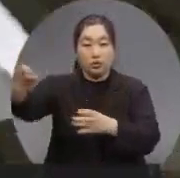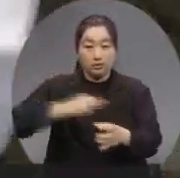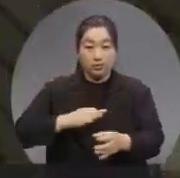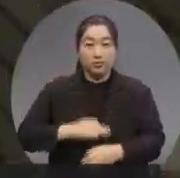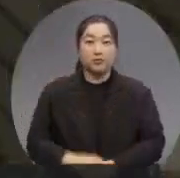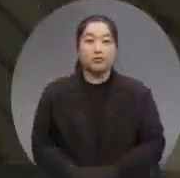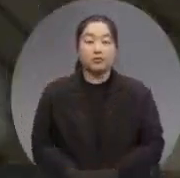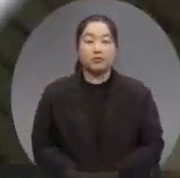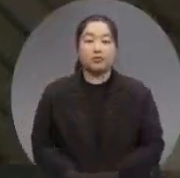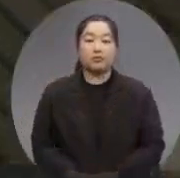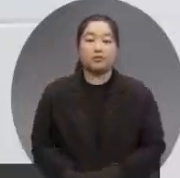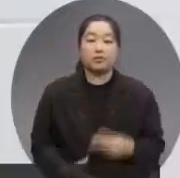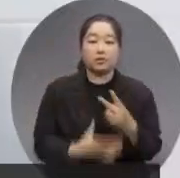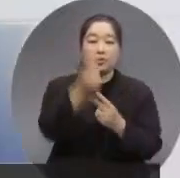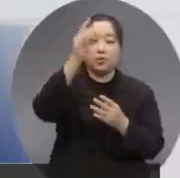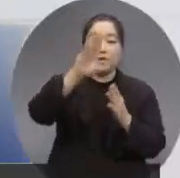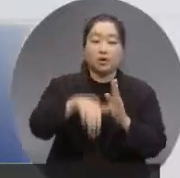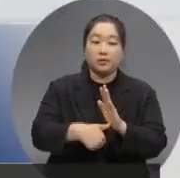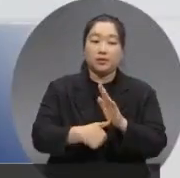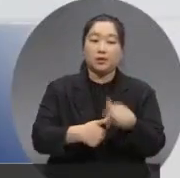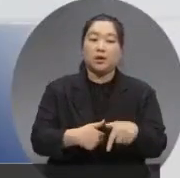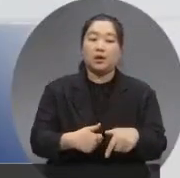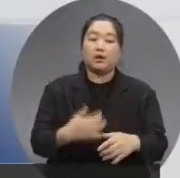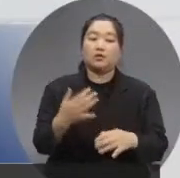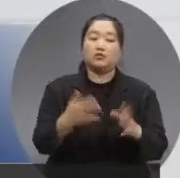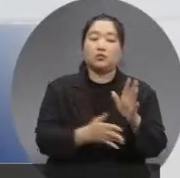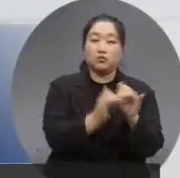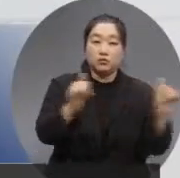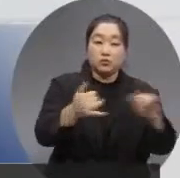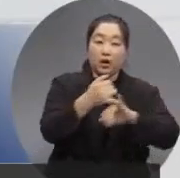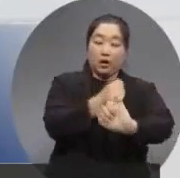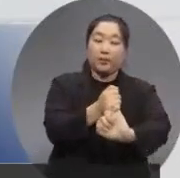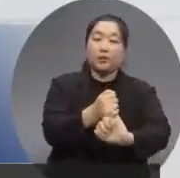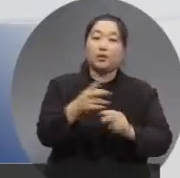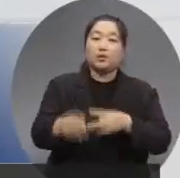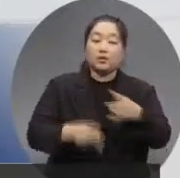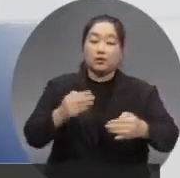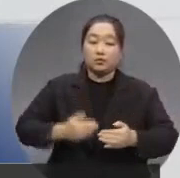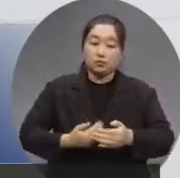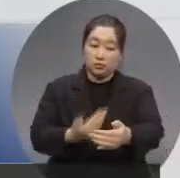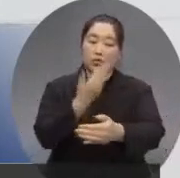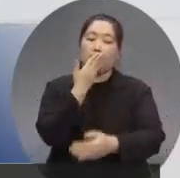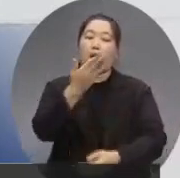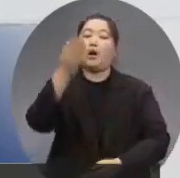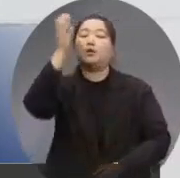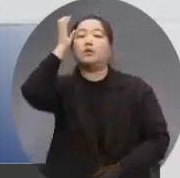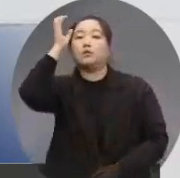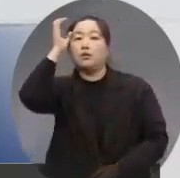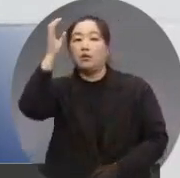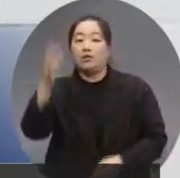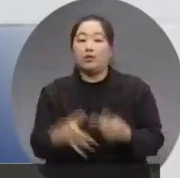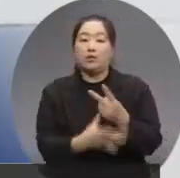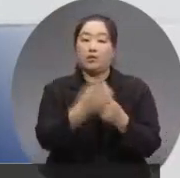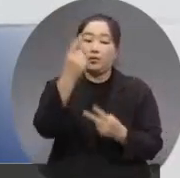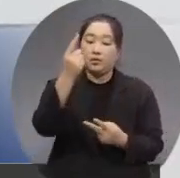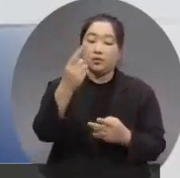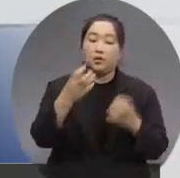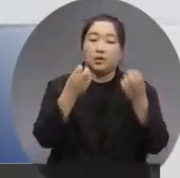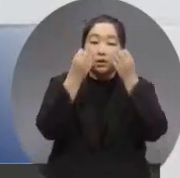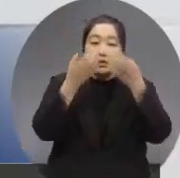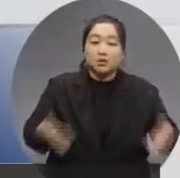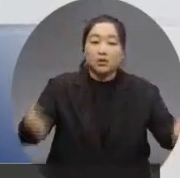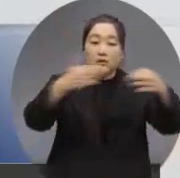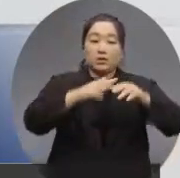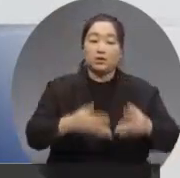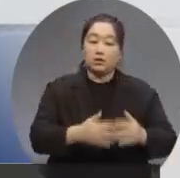됐습니다. 통합 당시에 주민들과 약속했던 그런 사업을 시행할 수 있다고 기대하고 있습니다. 통합청사의